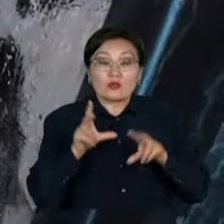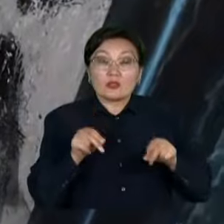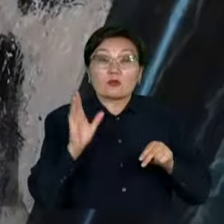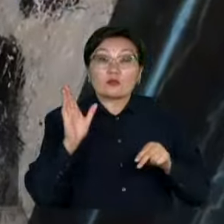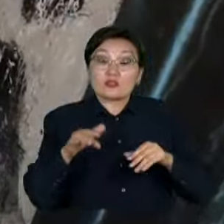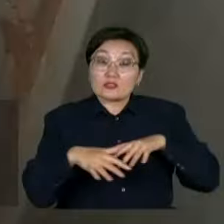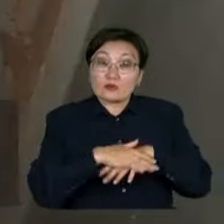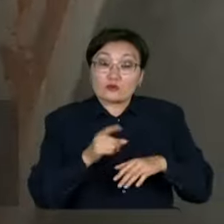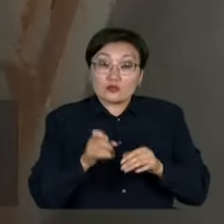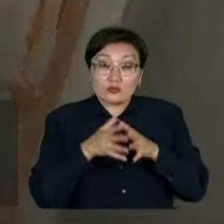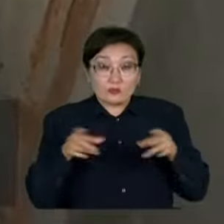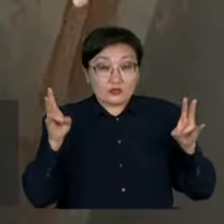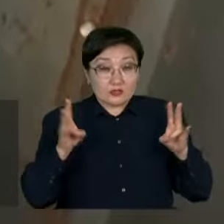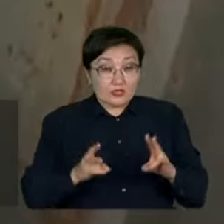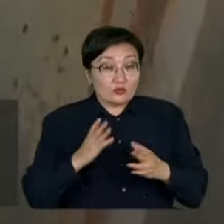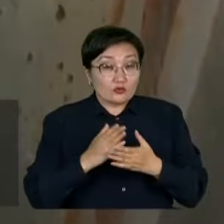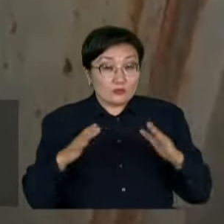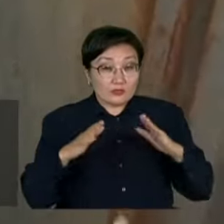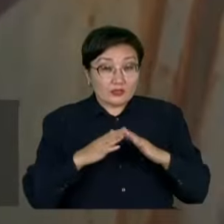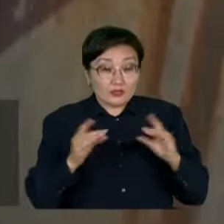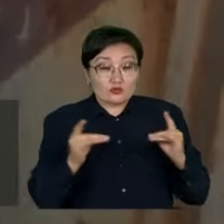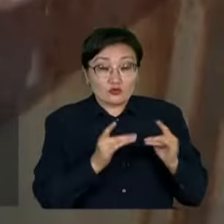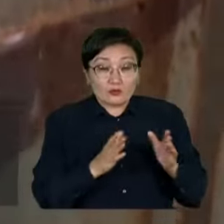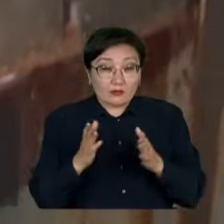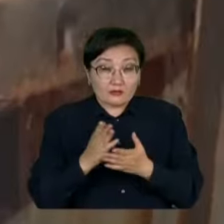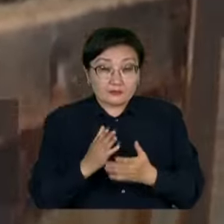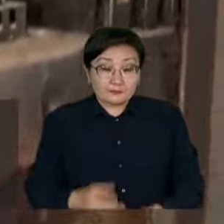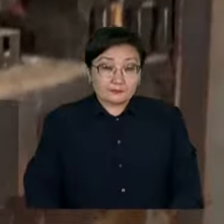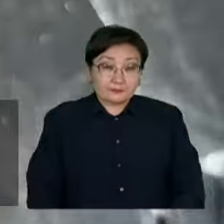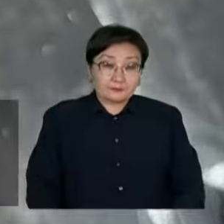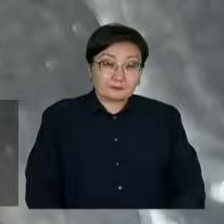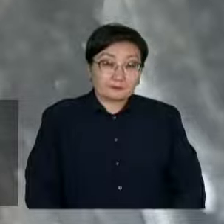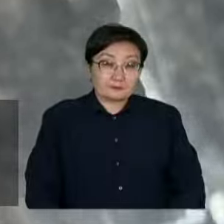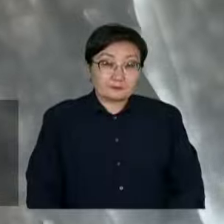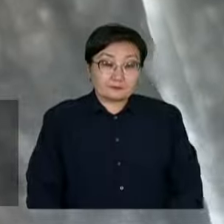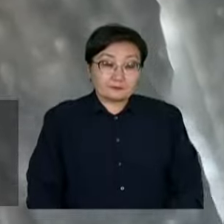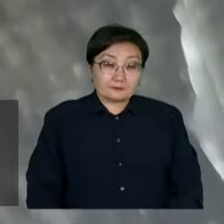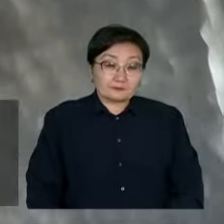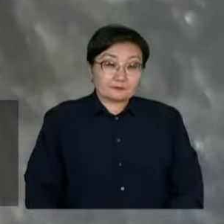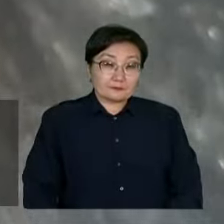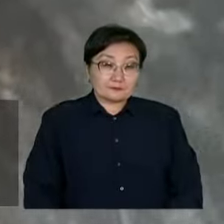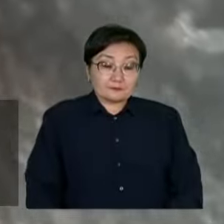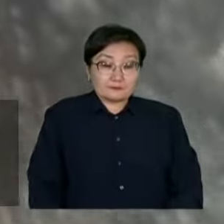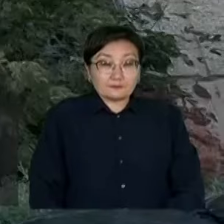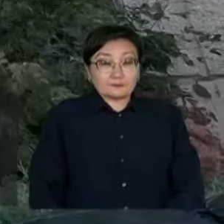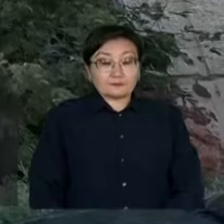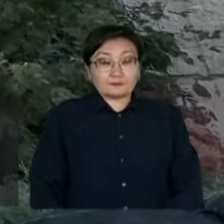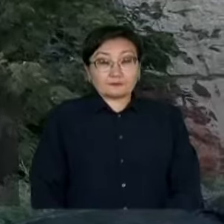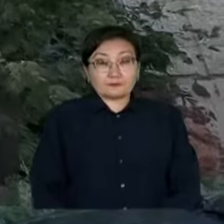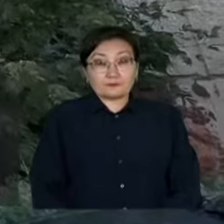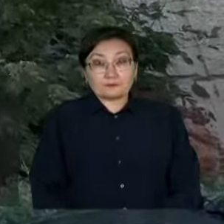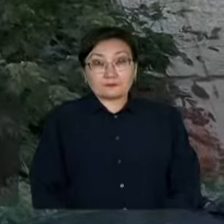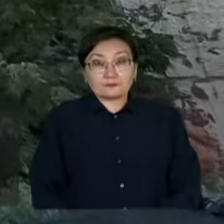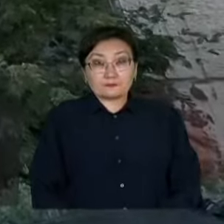қалада 100-ден аса апатты деп танылған жатақхана бар. Жұлдыз Қайратқызы, Фархат Тәжібаев, Алматы телеарнасы, Атырау